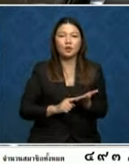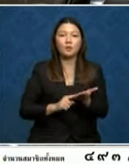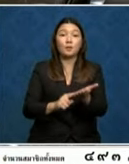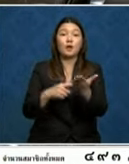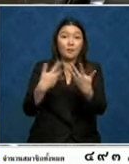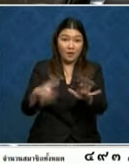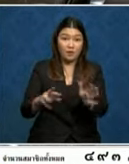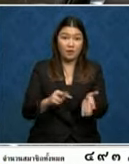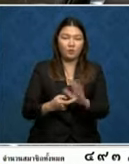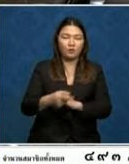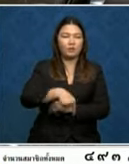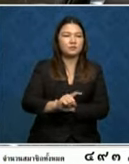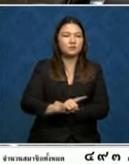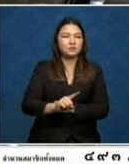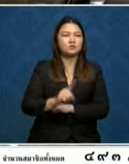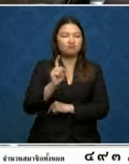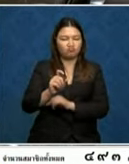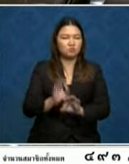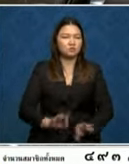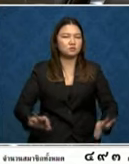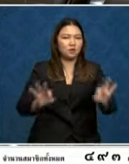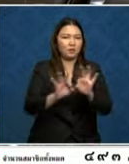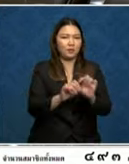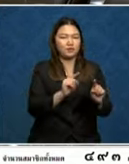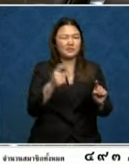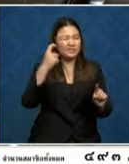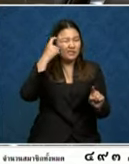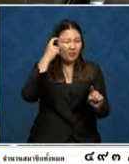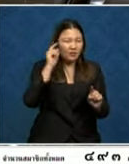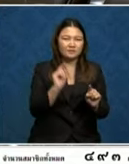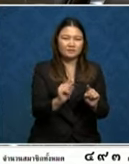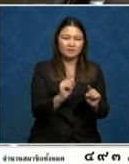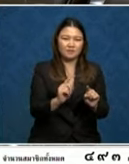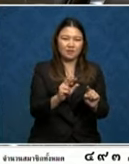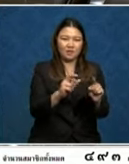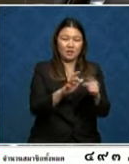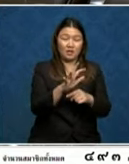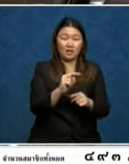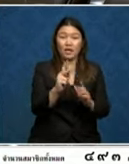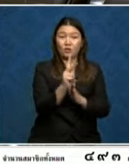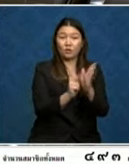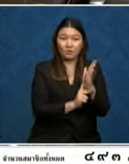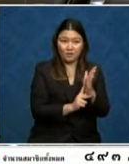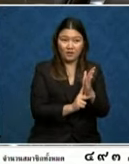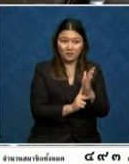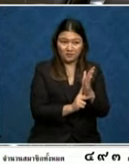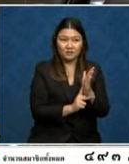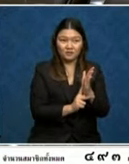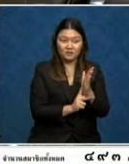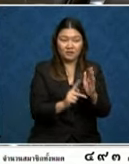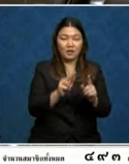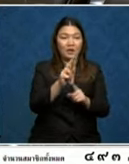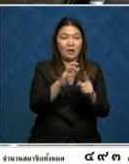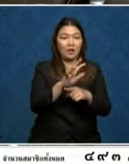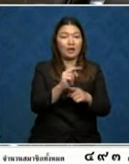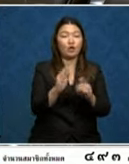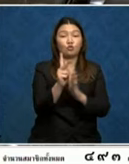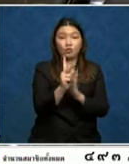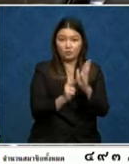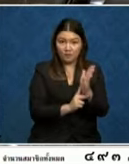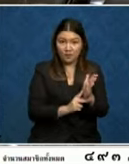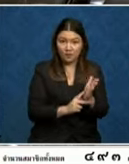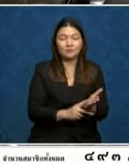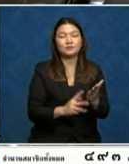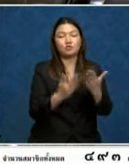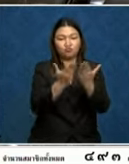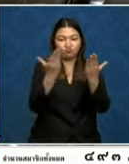ั้น หากมความเห็นที่แตกต่าง หรอมความเหนที่เห็นว่าร่างกฎหมายสองฉบับขึ้นไปนะครัมีความแตกตางอย่าง